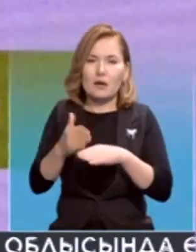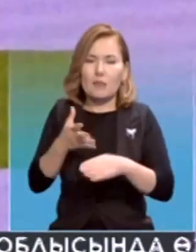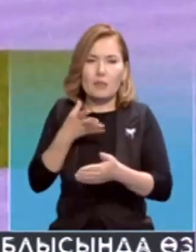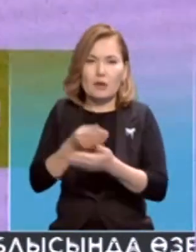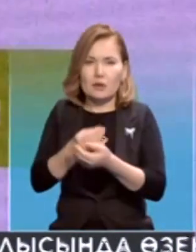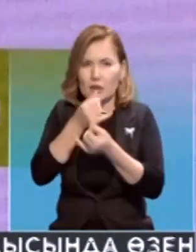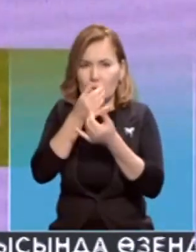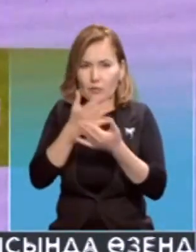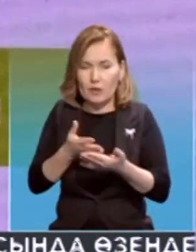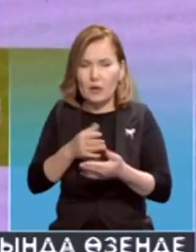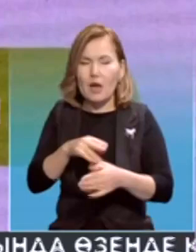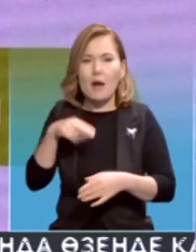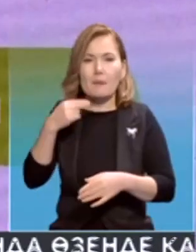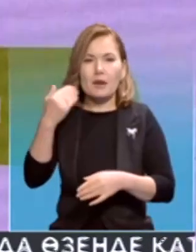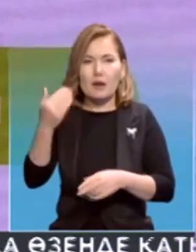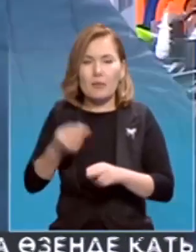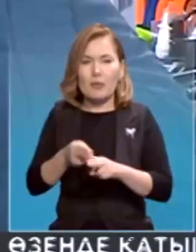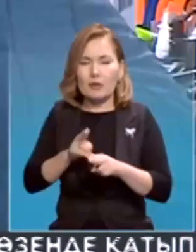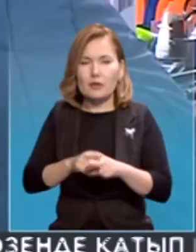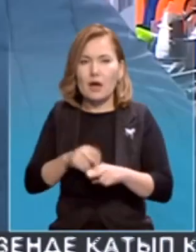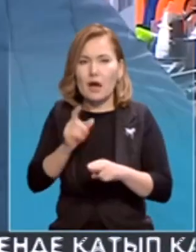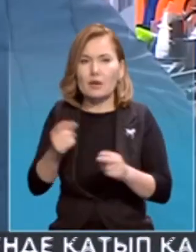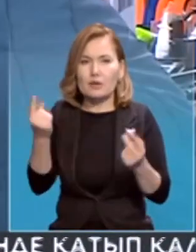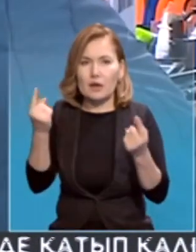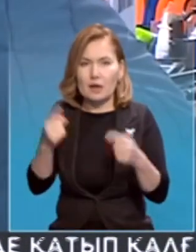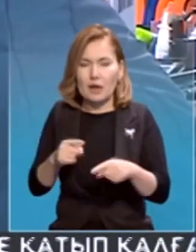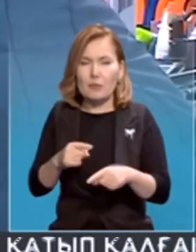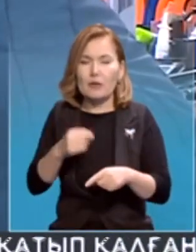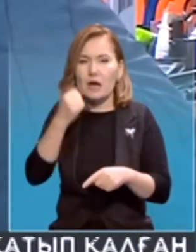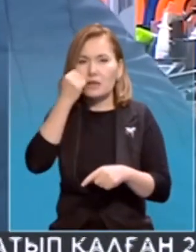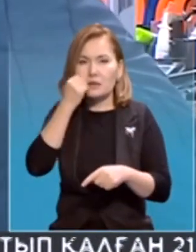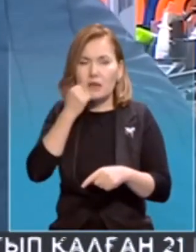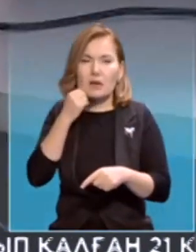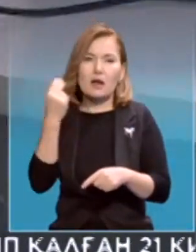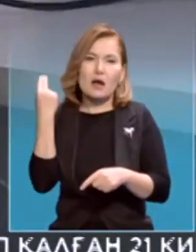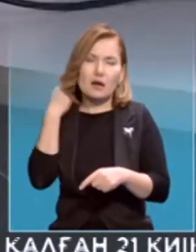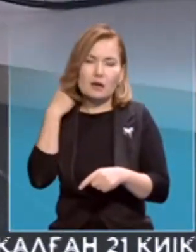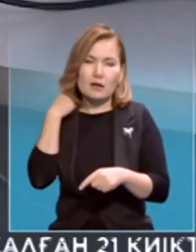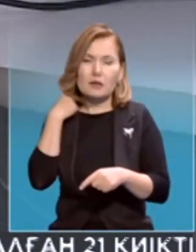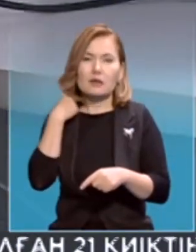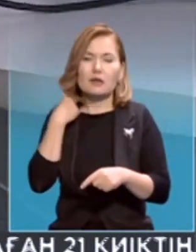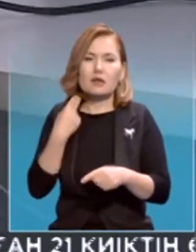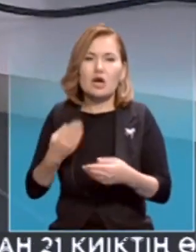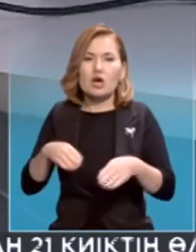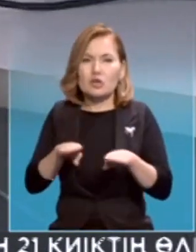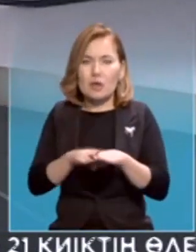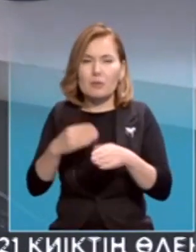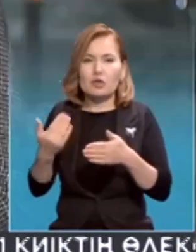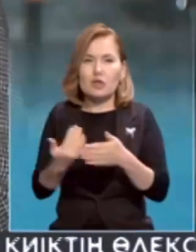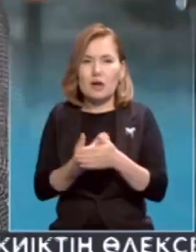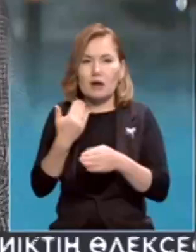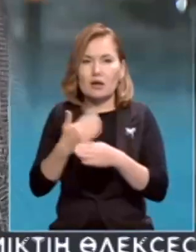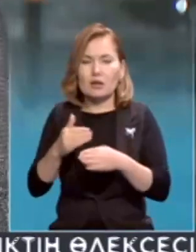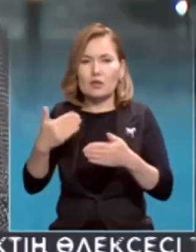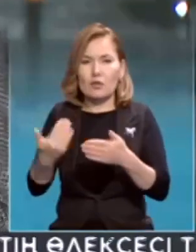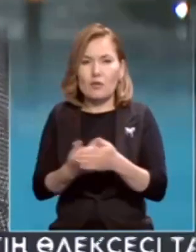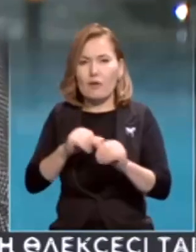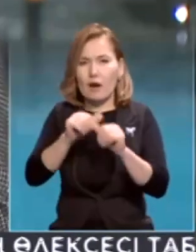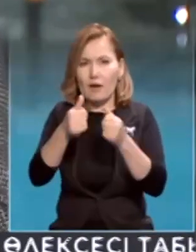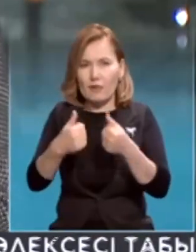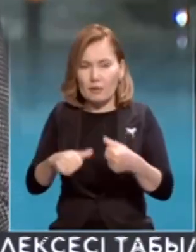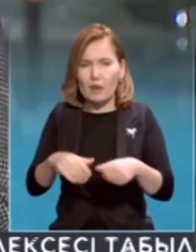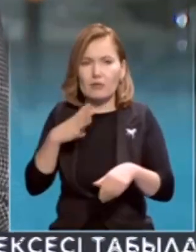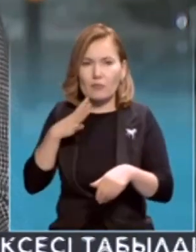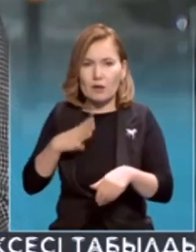жок. Президент олардын көбү абдан торугуп, эски борушун жабуу үчүн жаңа кредит рәсимдөөгө мажбур экенин айтты. Президент